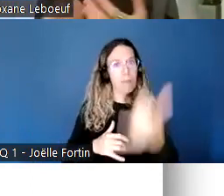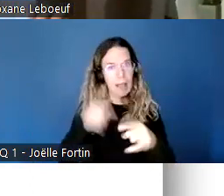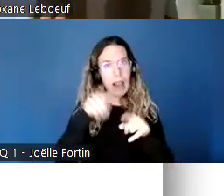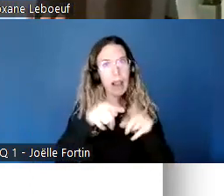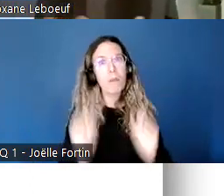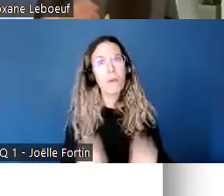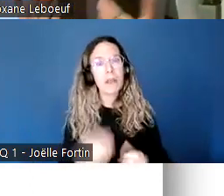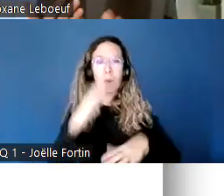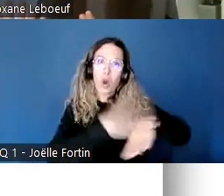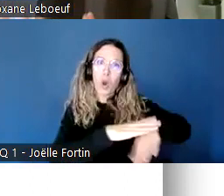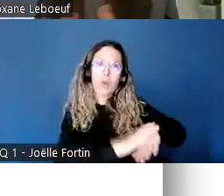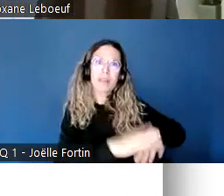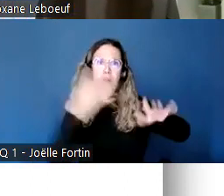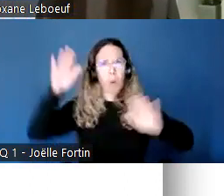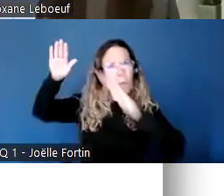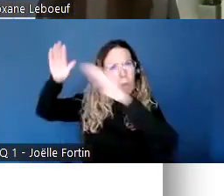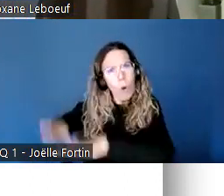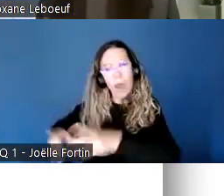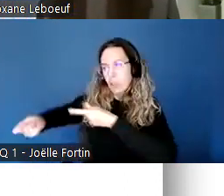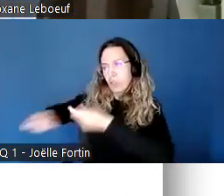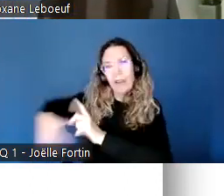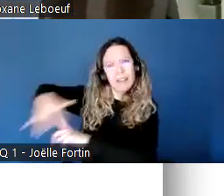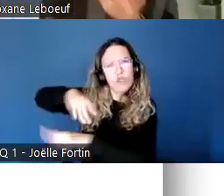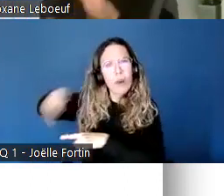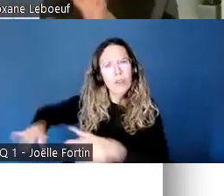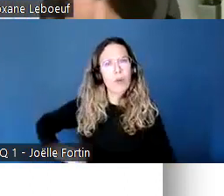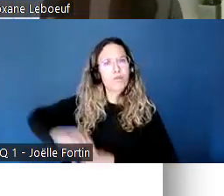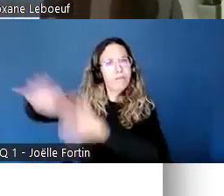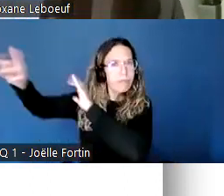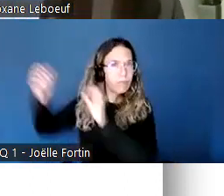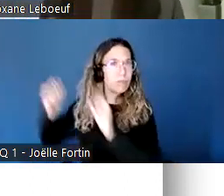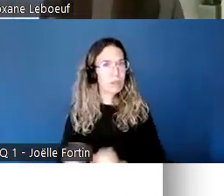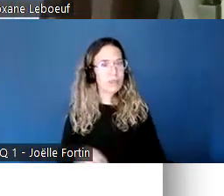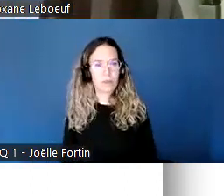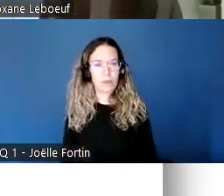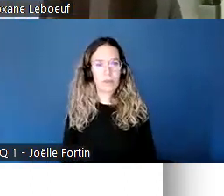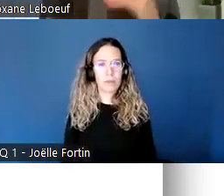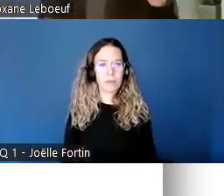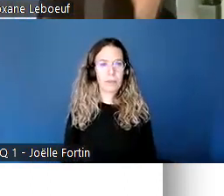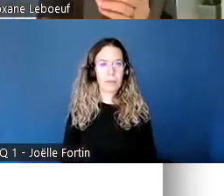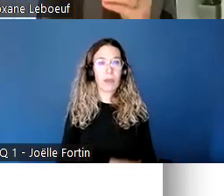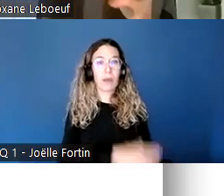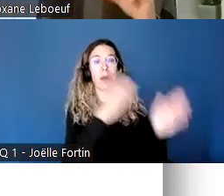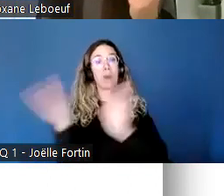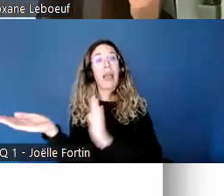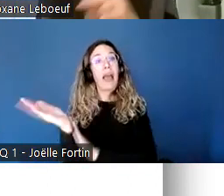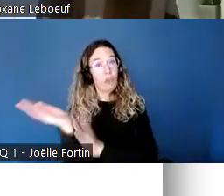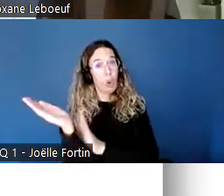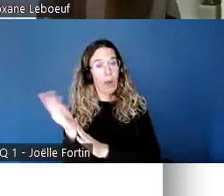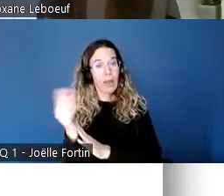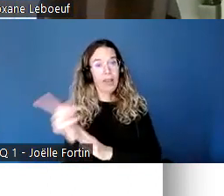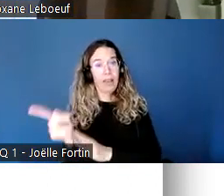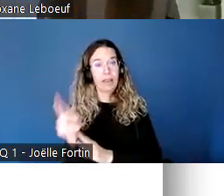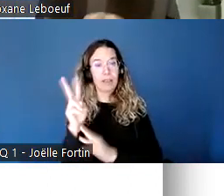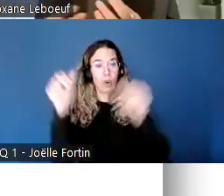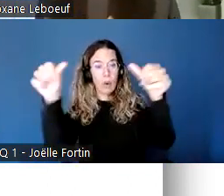ligne-là et avoir des conseils pour gérer une certaine situation. Et la dernière, complètement à droite, c'est deux affiches en